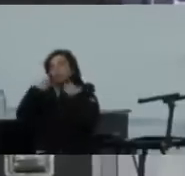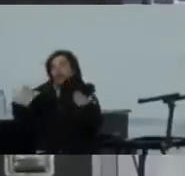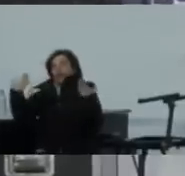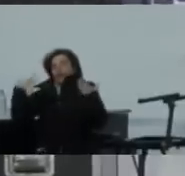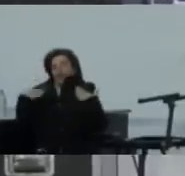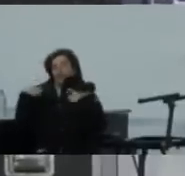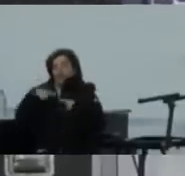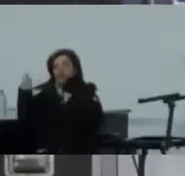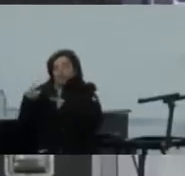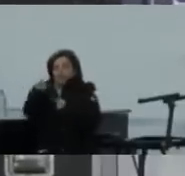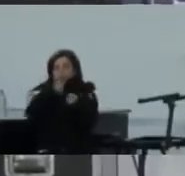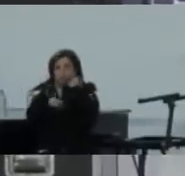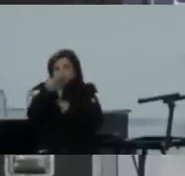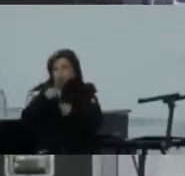alle banche. Ma è incredibile,